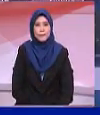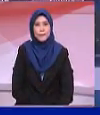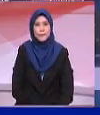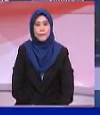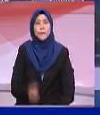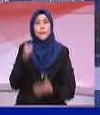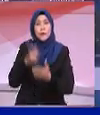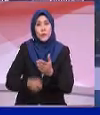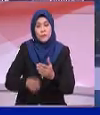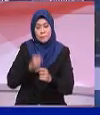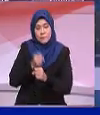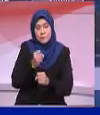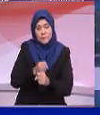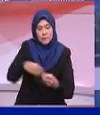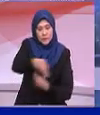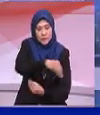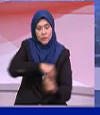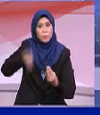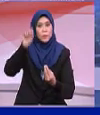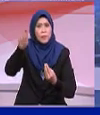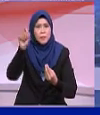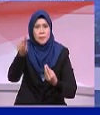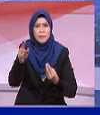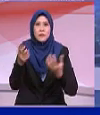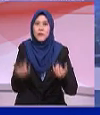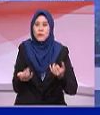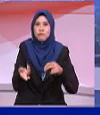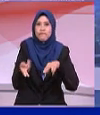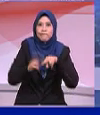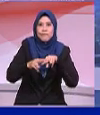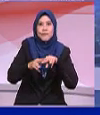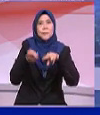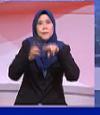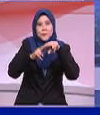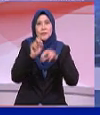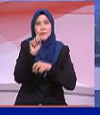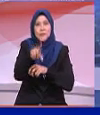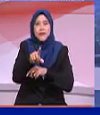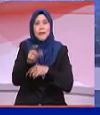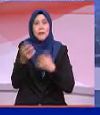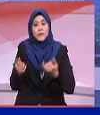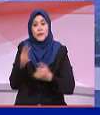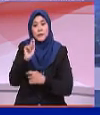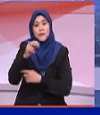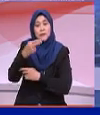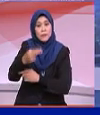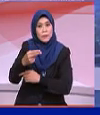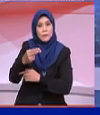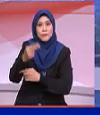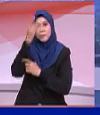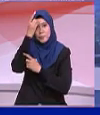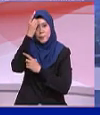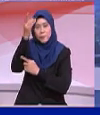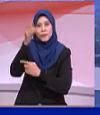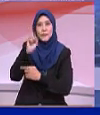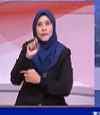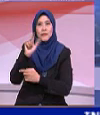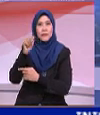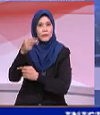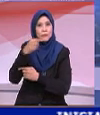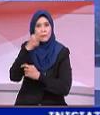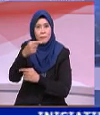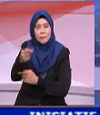Kos mengerjakan haji tahun ini meningkat. Pengarah Eksekutif Tabung Haji TH, Datuk Seri Syed Saleh Syed Abdul Rahman